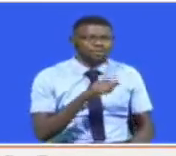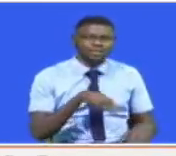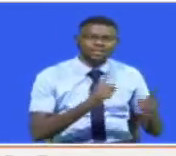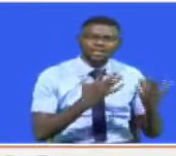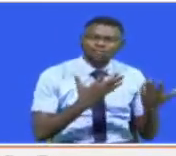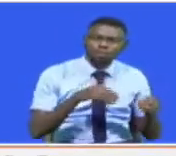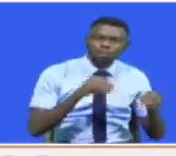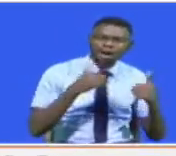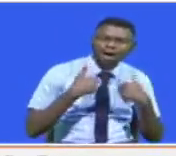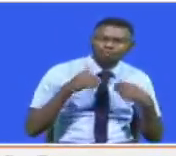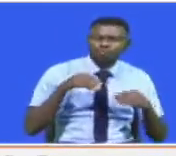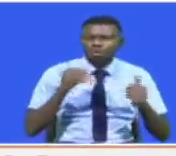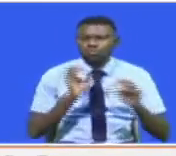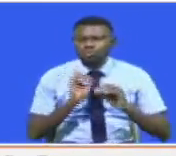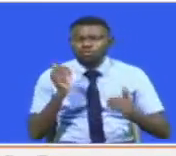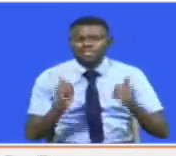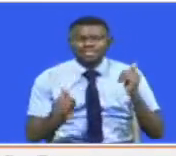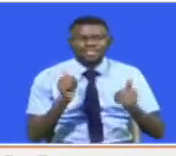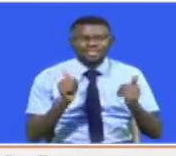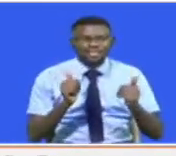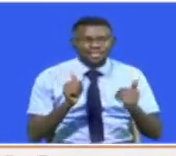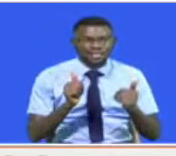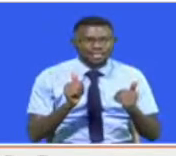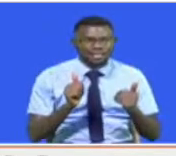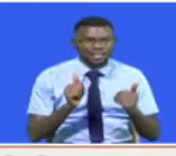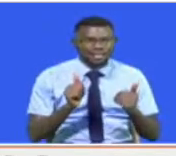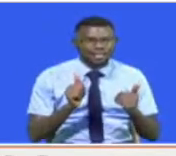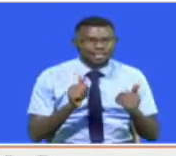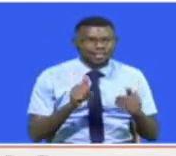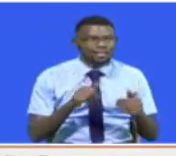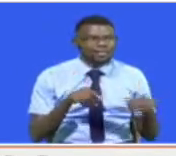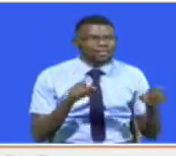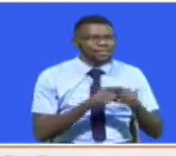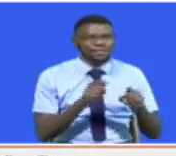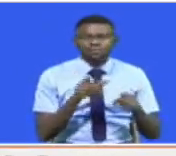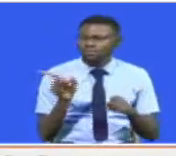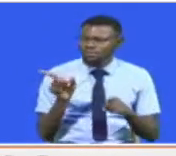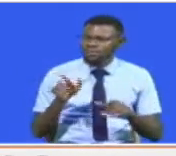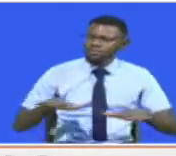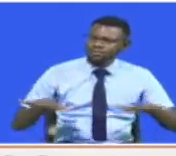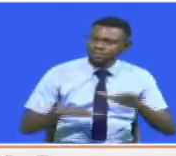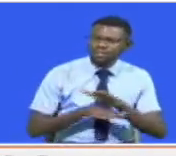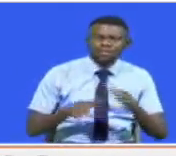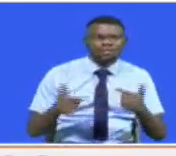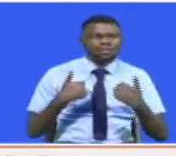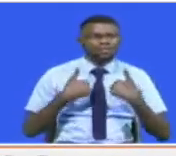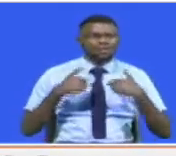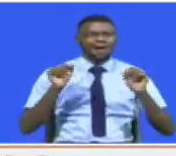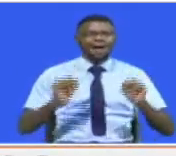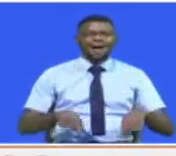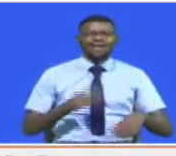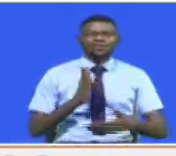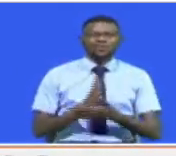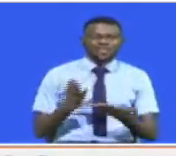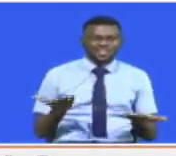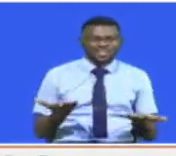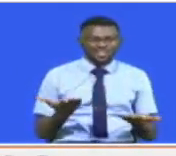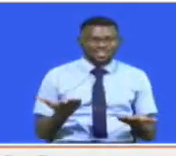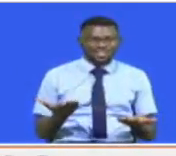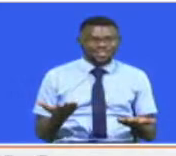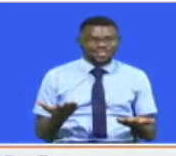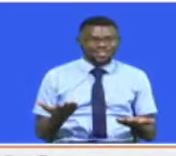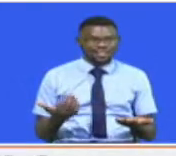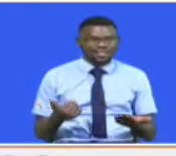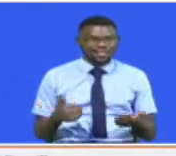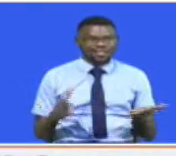ama hawezi? Anaweza. Si hata tunachukua yule na kwa running Wetangula. Anaweza ama hawezi? Si